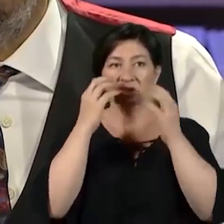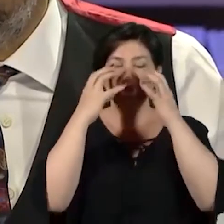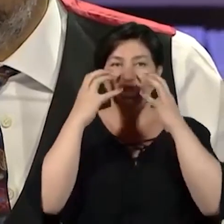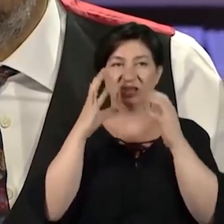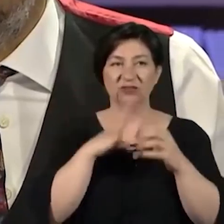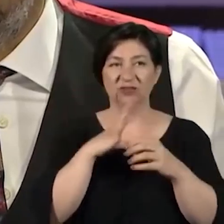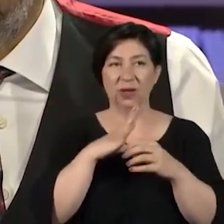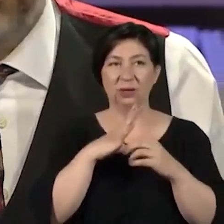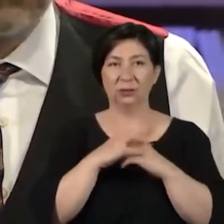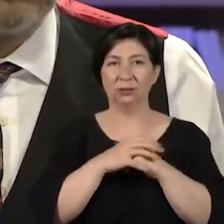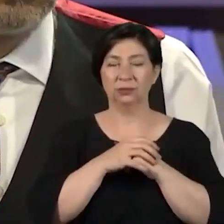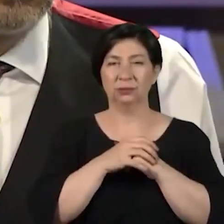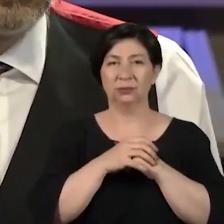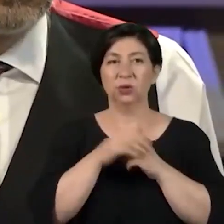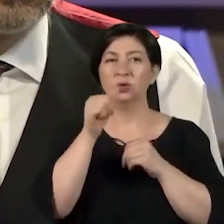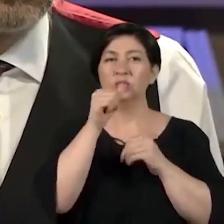var.